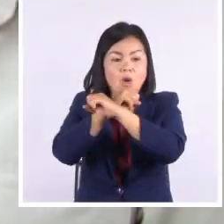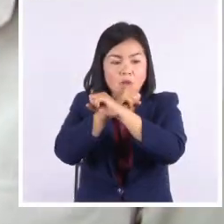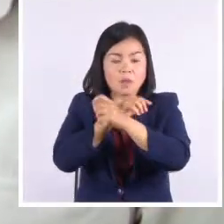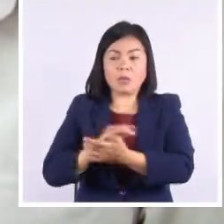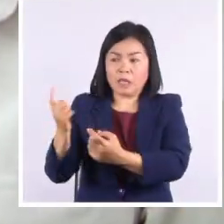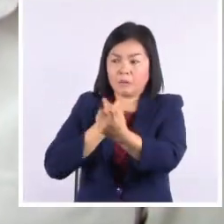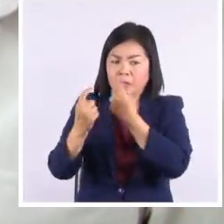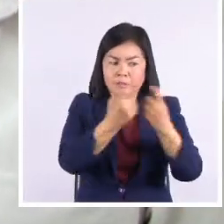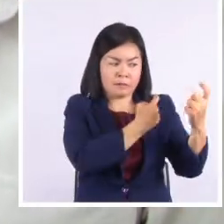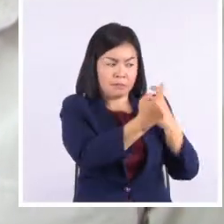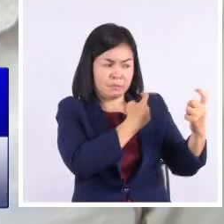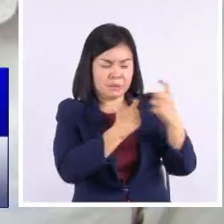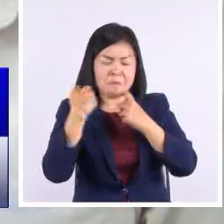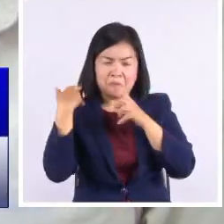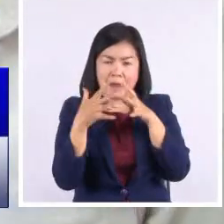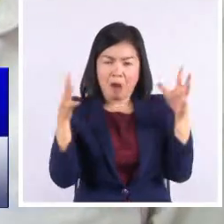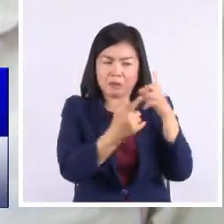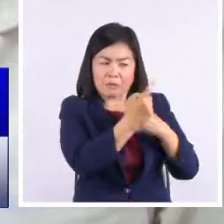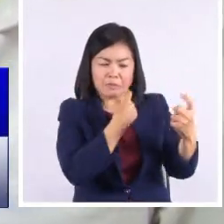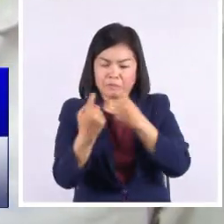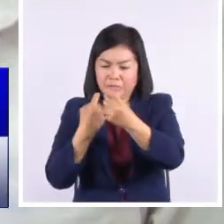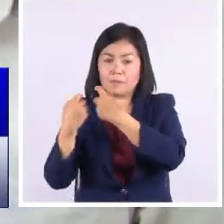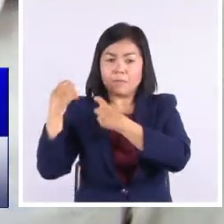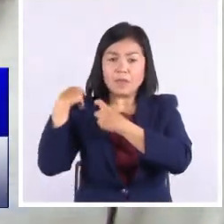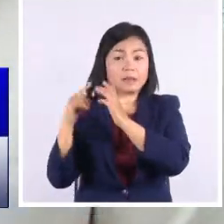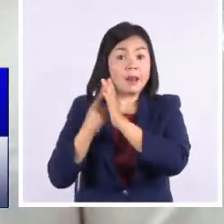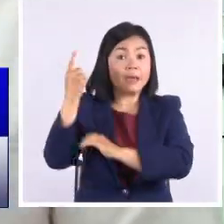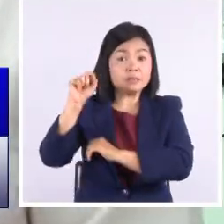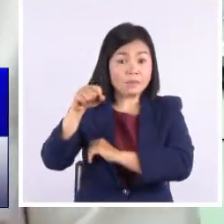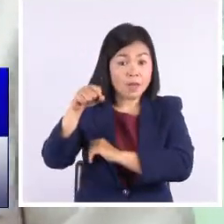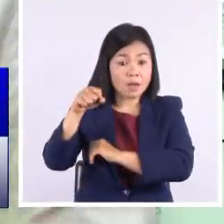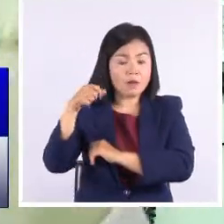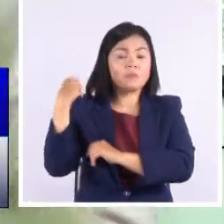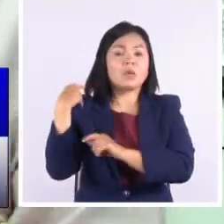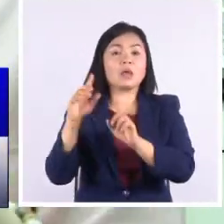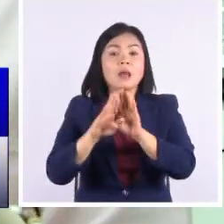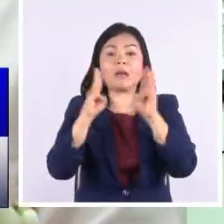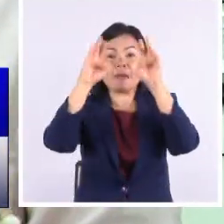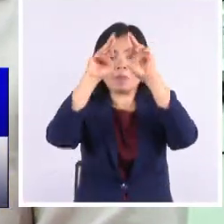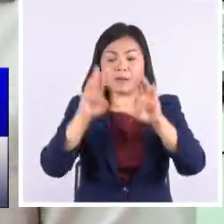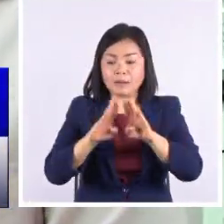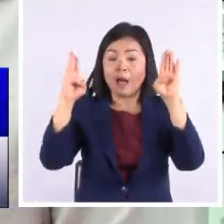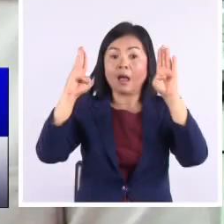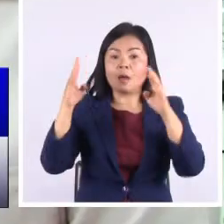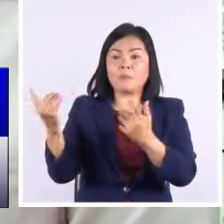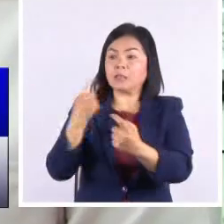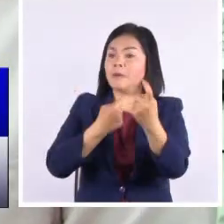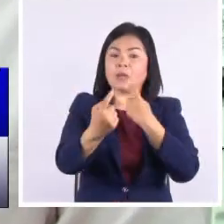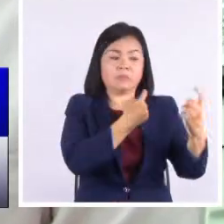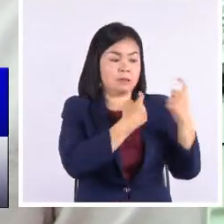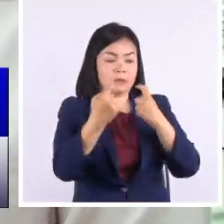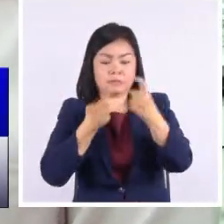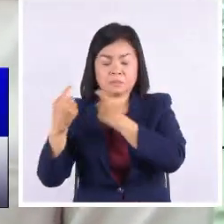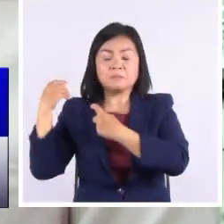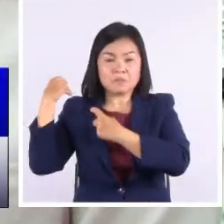คนมาถามเยอะมากค่ะมากพอสมควรใช่ค่ะคือเปิดร้านมาก็มีคนมาถามเลย